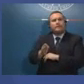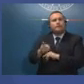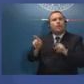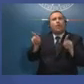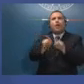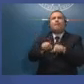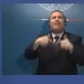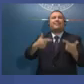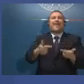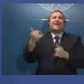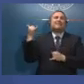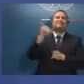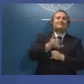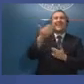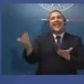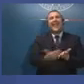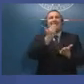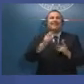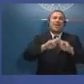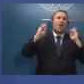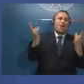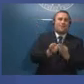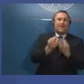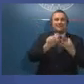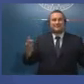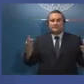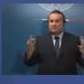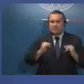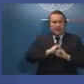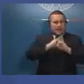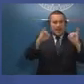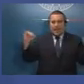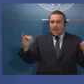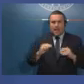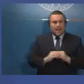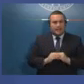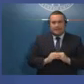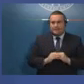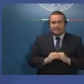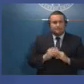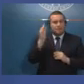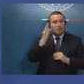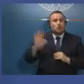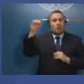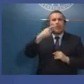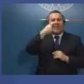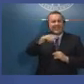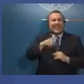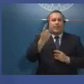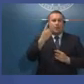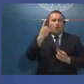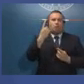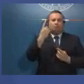deterrenza assoluta nei confronti dei reati in genere e soprattutto di questi tipi di reati